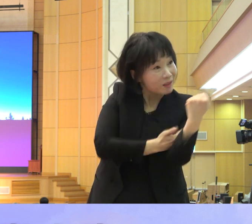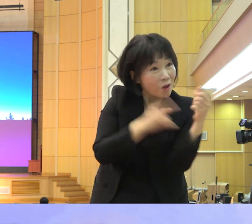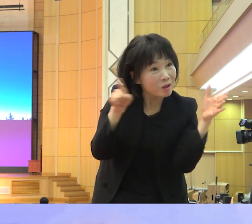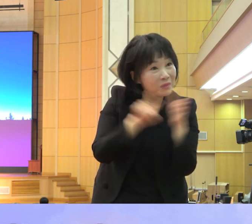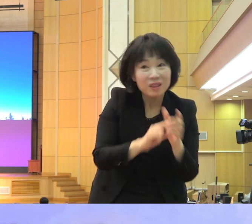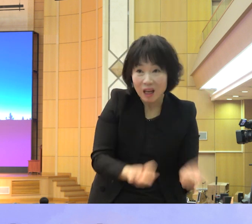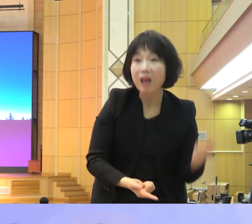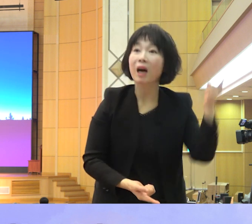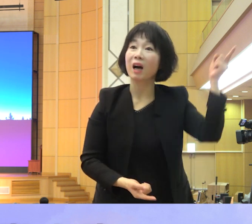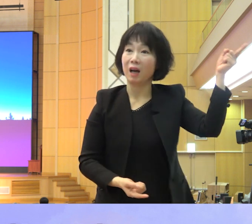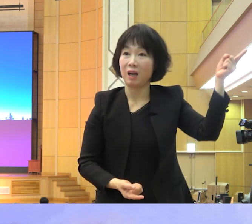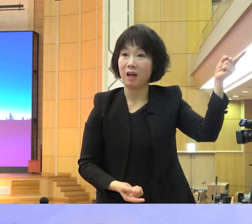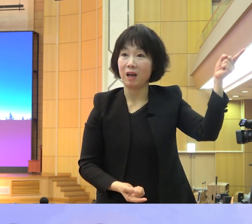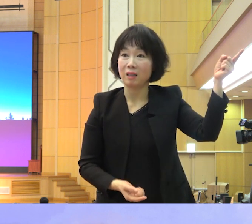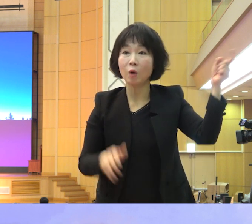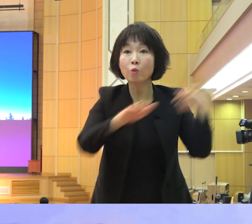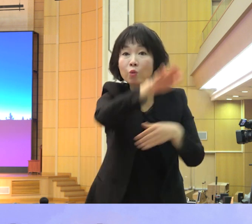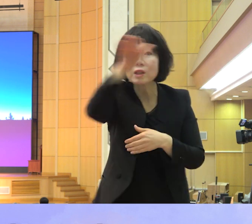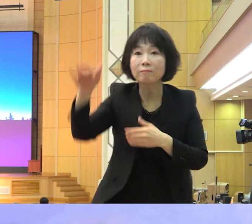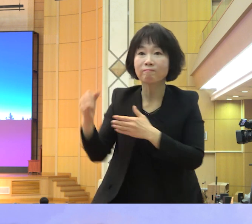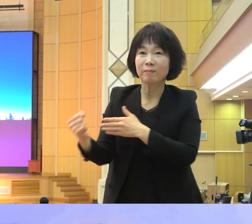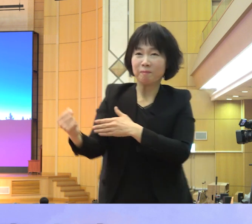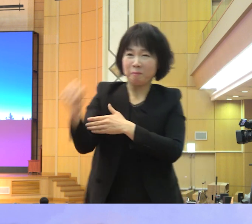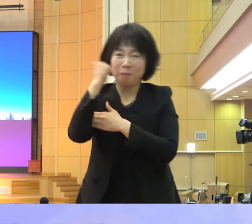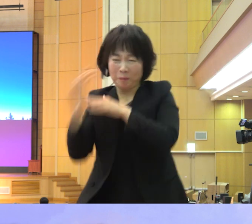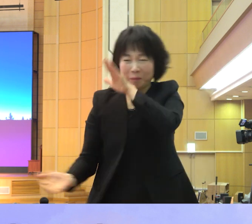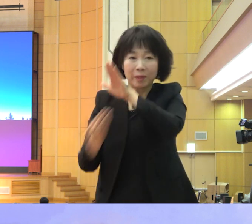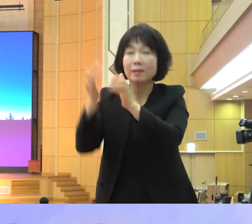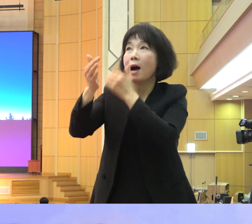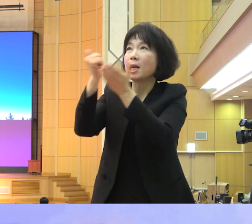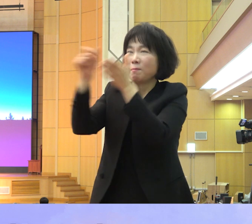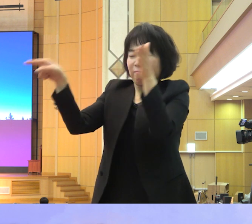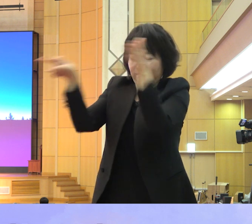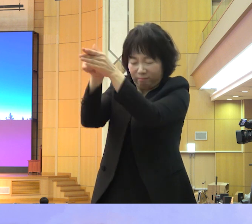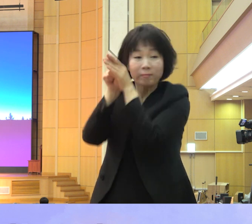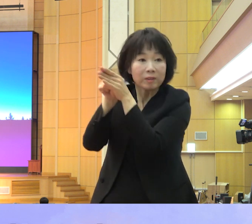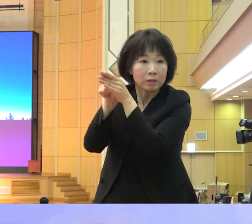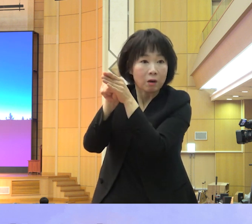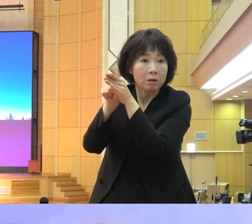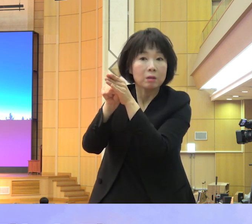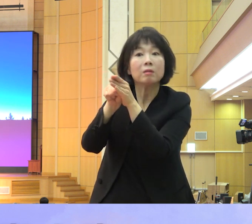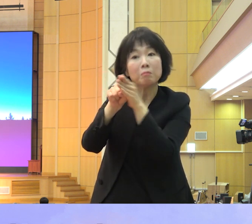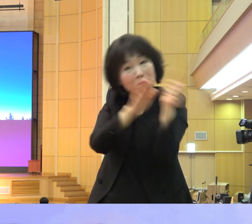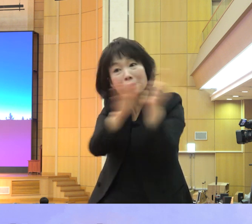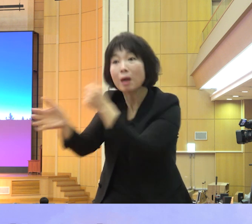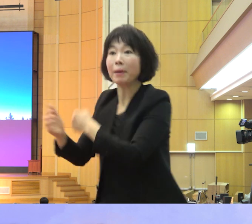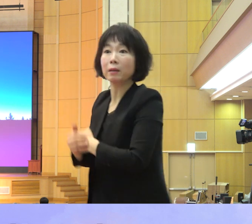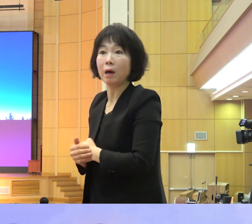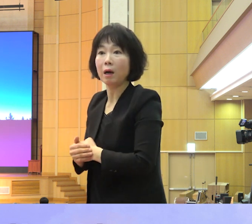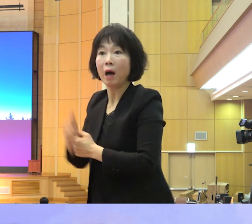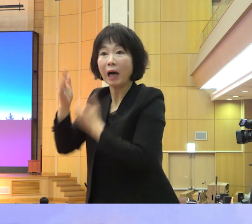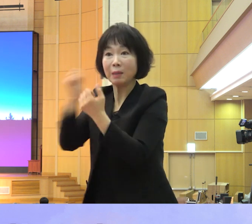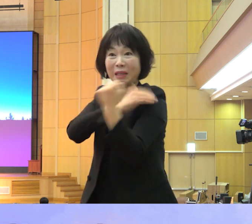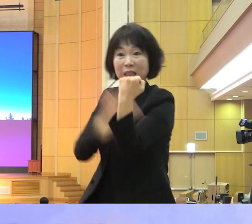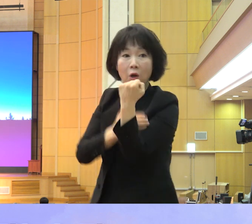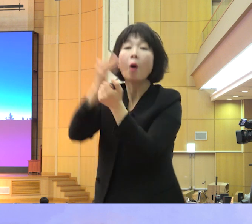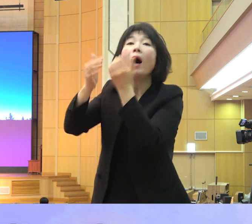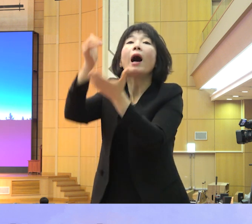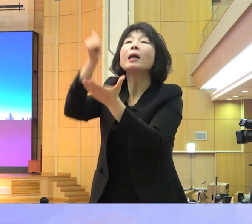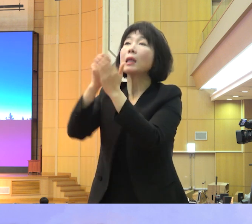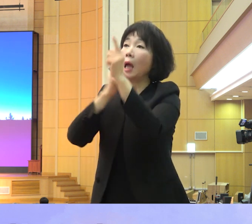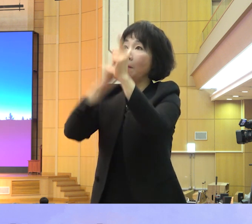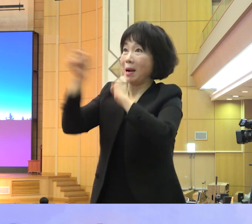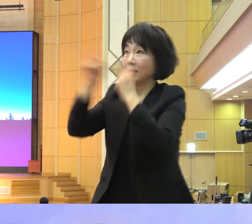않아요. 그런데 우리는 전능하신 하나님, 능력의 하나님이기 때문에 하나님의 능력과 그리고